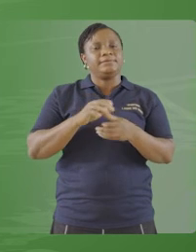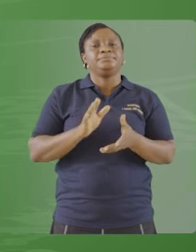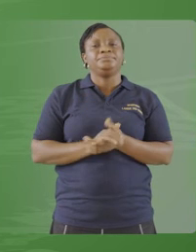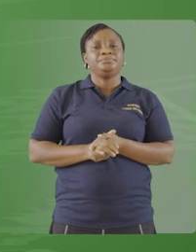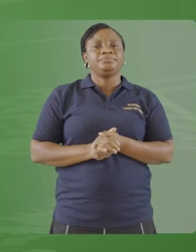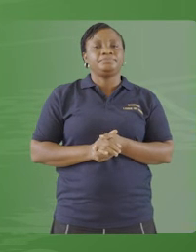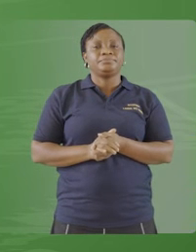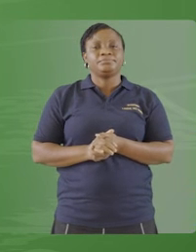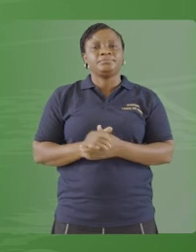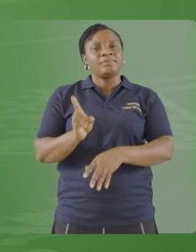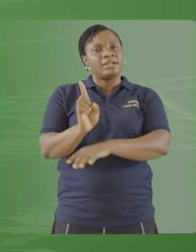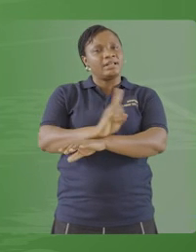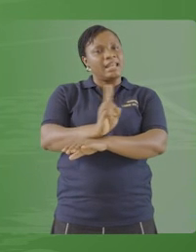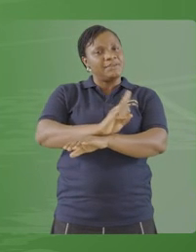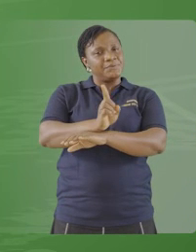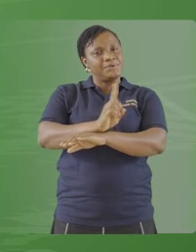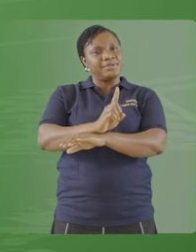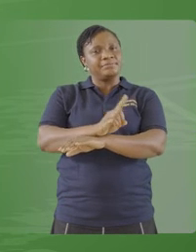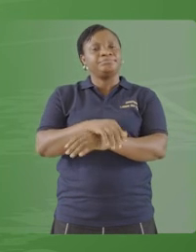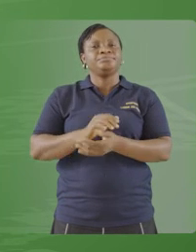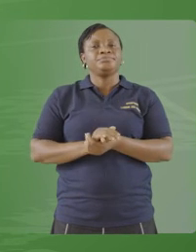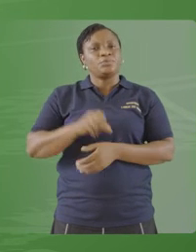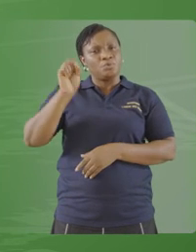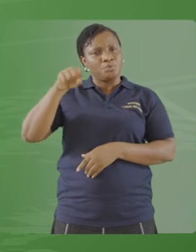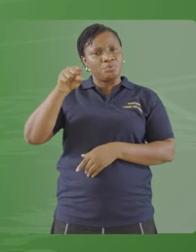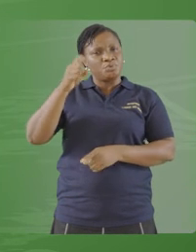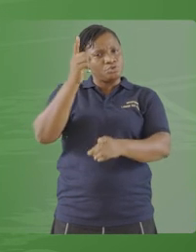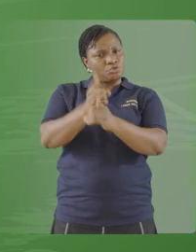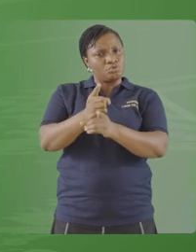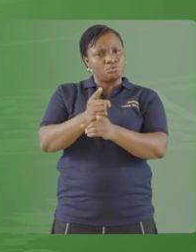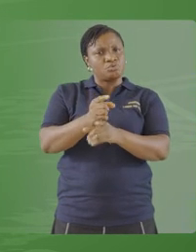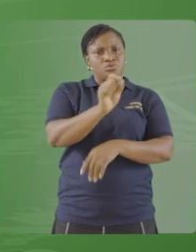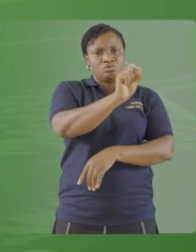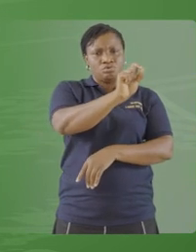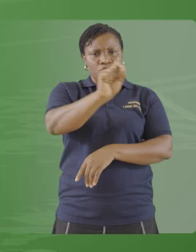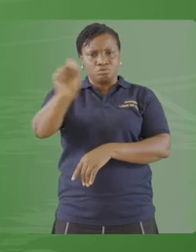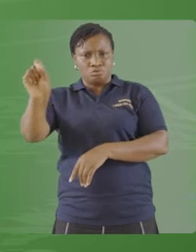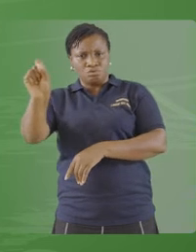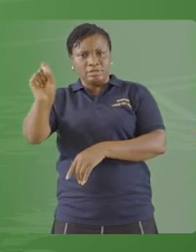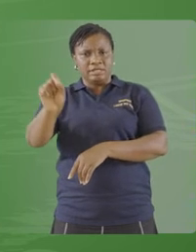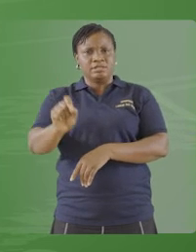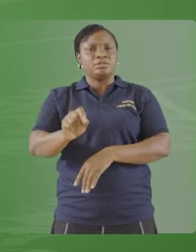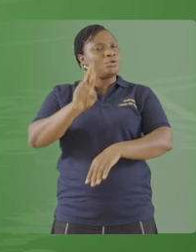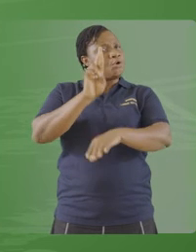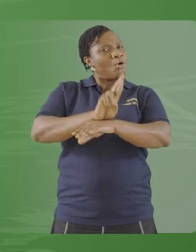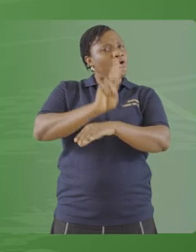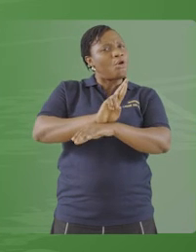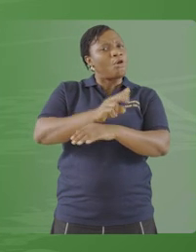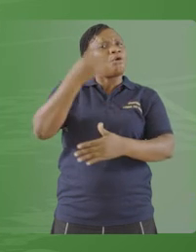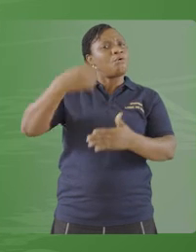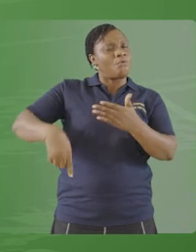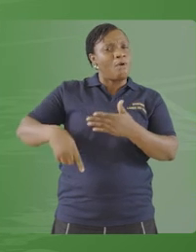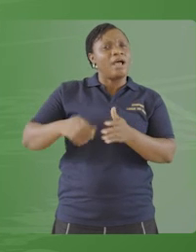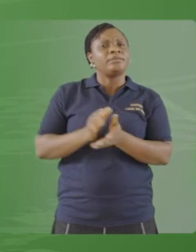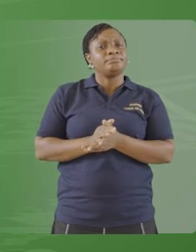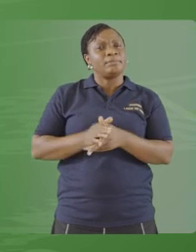pas. L'aiguille. Effectivement, l'aiguille est une des parties de la balance Roberval. Elle a